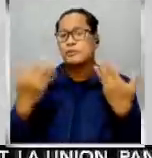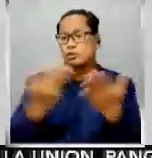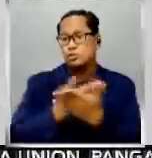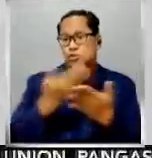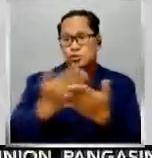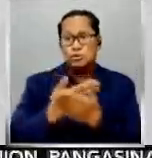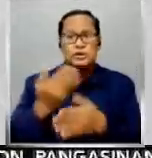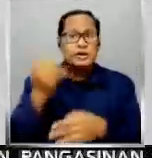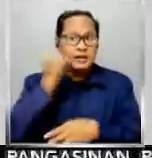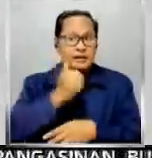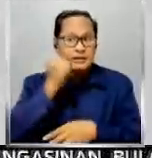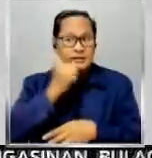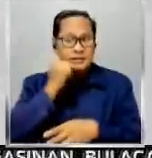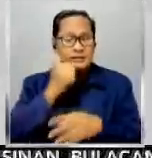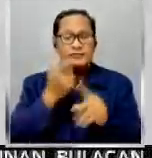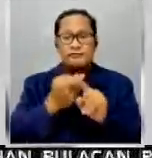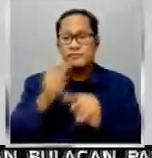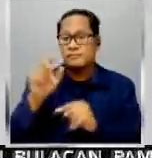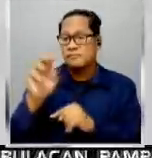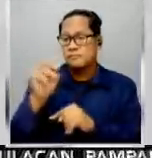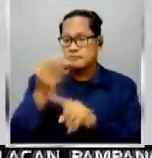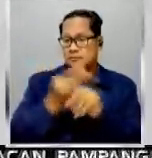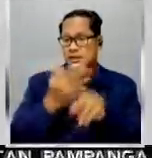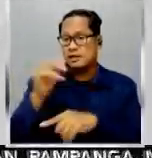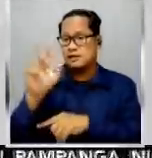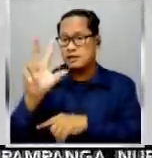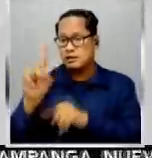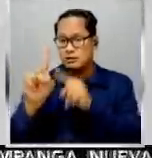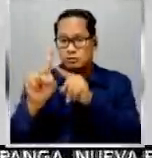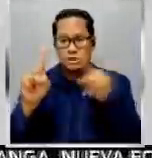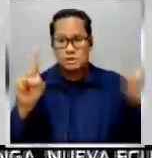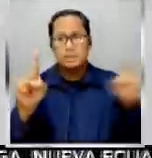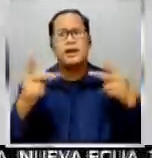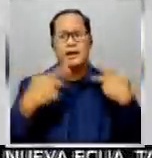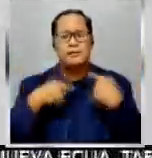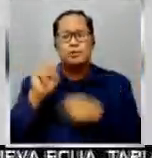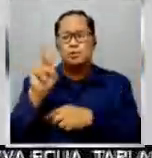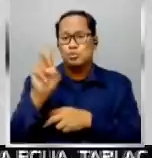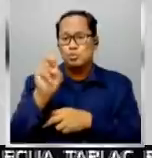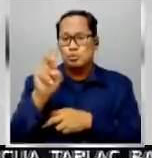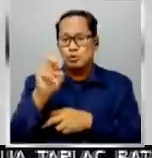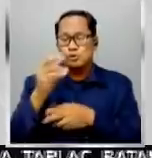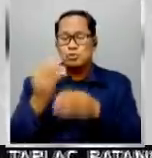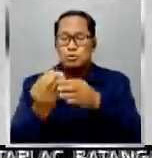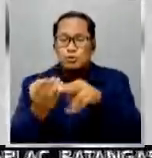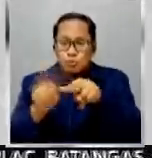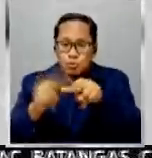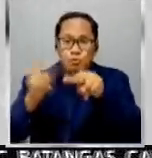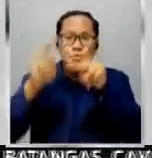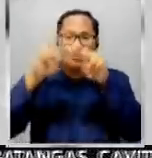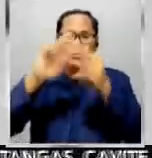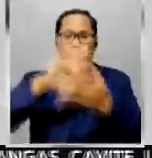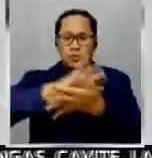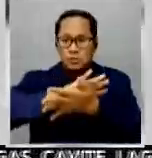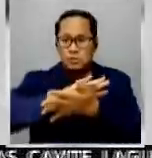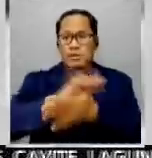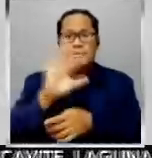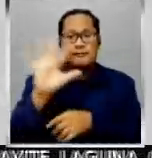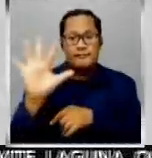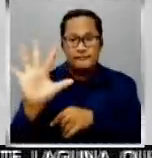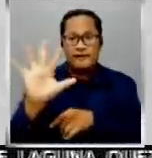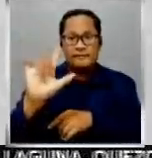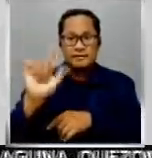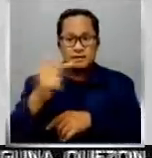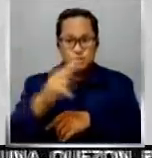May 31 hanggang June 6, 12 ang may positibong growth o pagtaas ng kaso. 5 sa mga LGU na sa Mindanao, 4